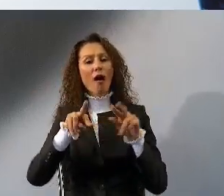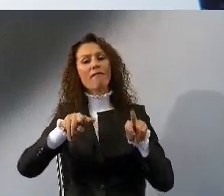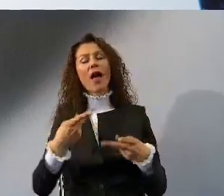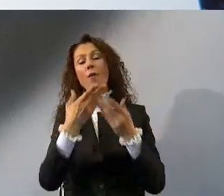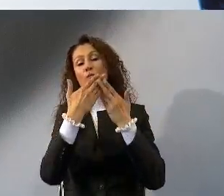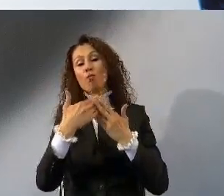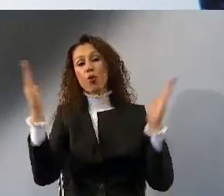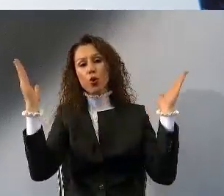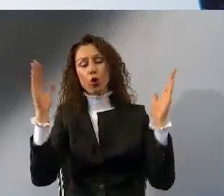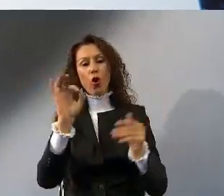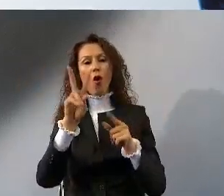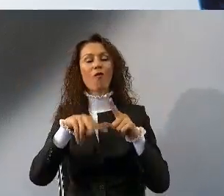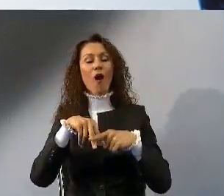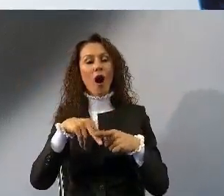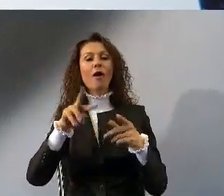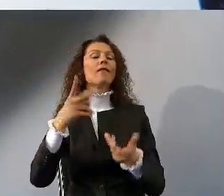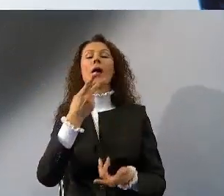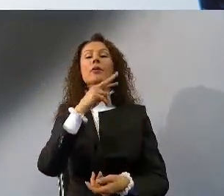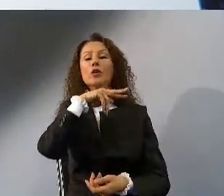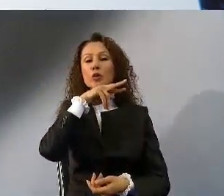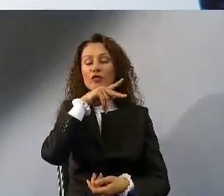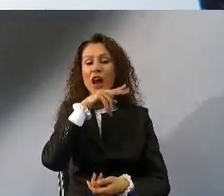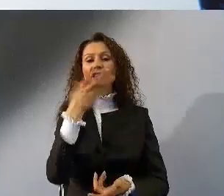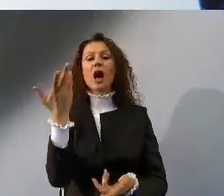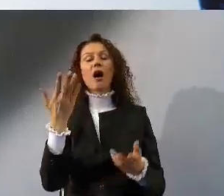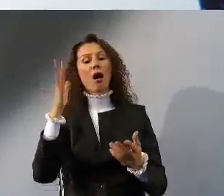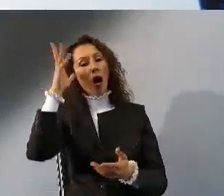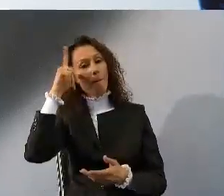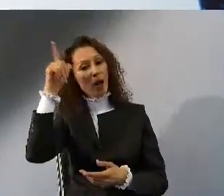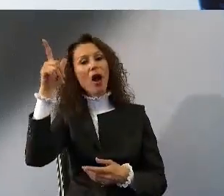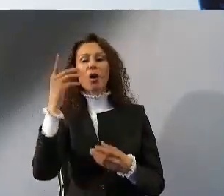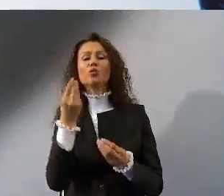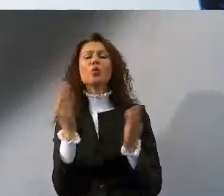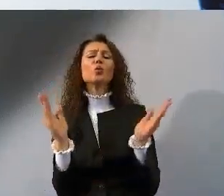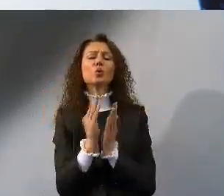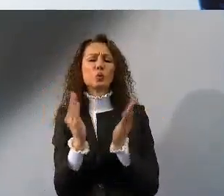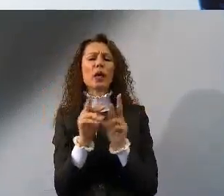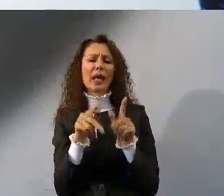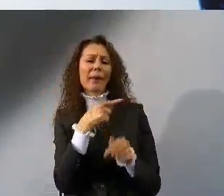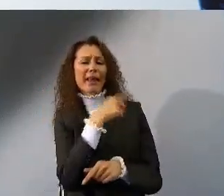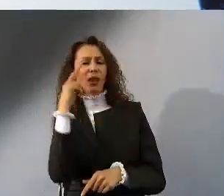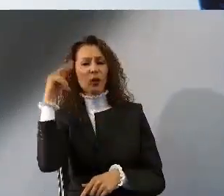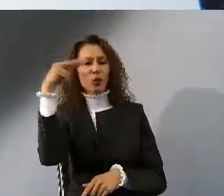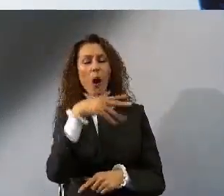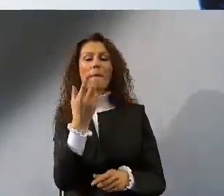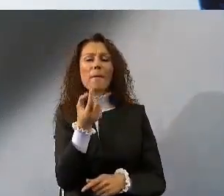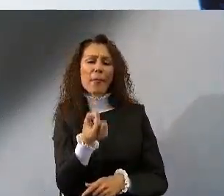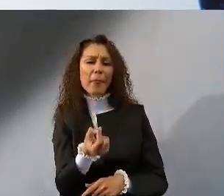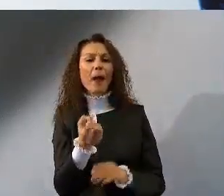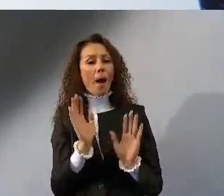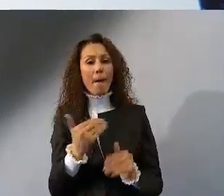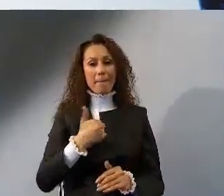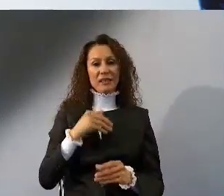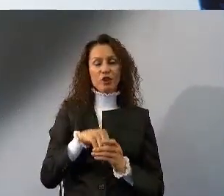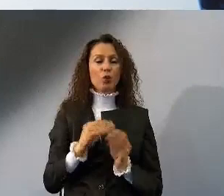ovaları, aslında bunlar bir Fransa'da, bir Kuzey Avrupa, bir Amerika kıtasına göre çok küçük ovalar. Mesela Küçük Menderes Ovası minicik bir ova. Bizim